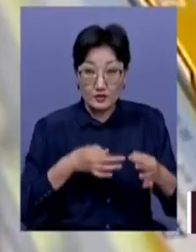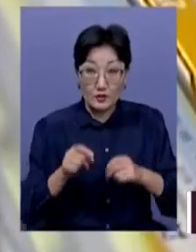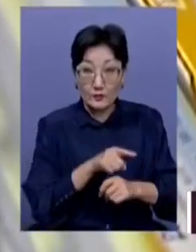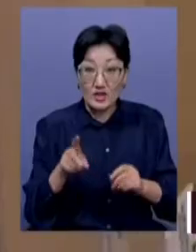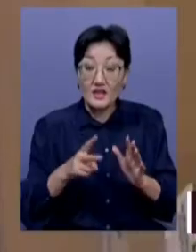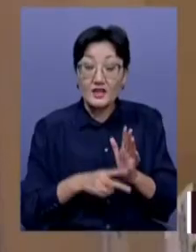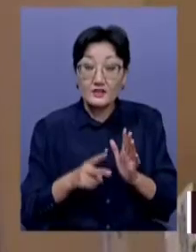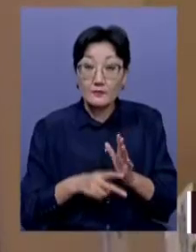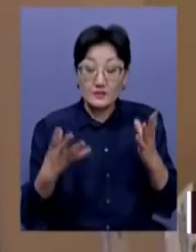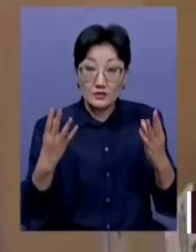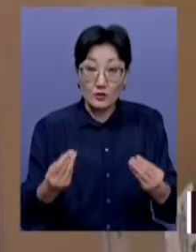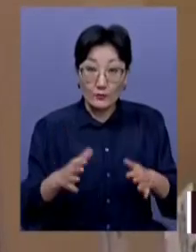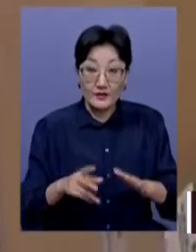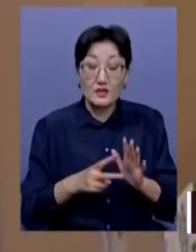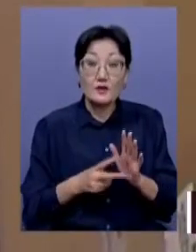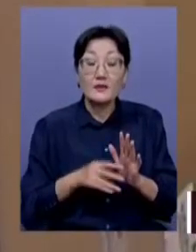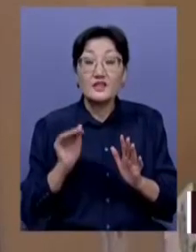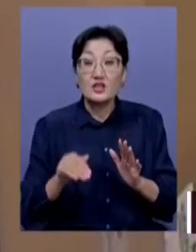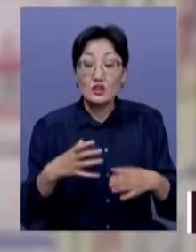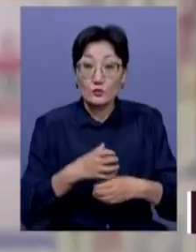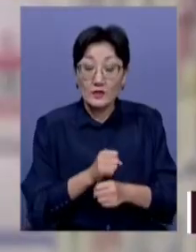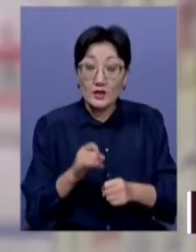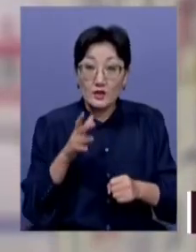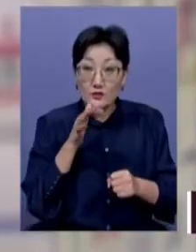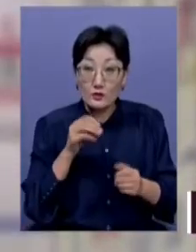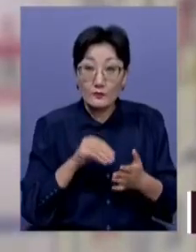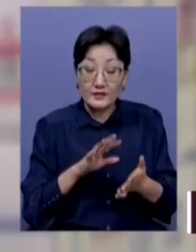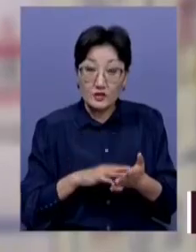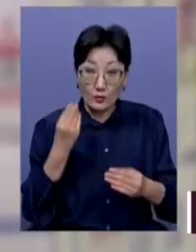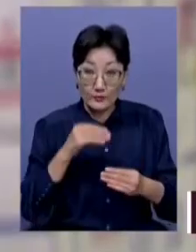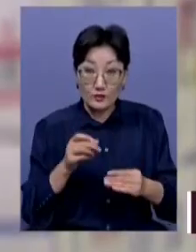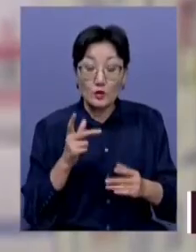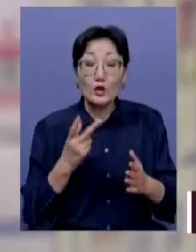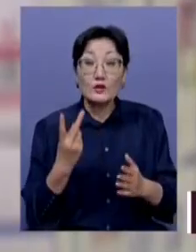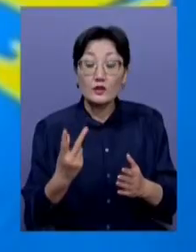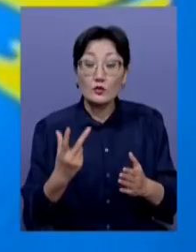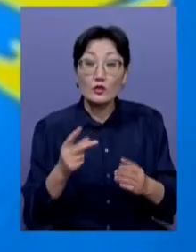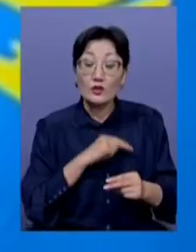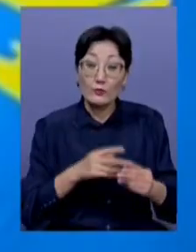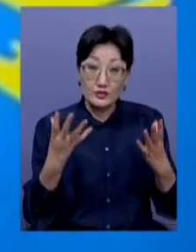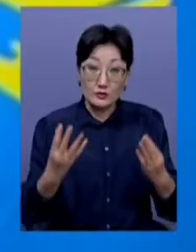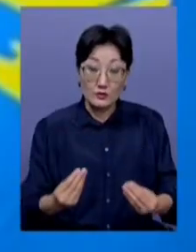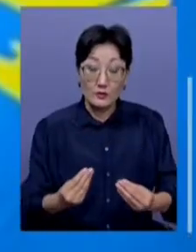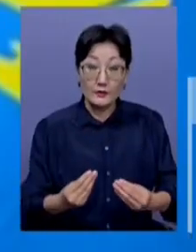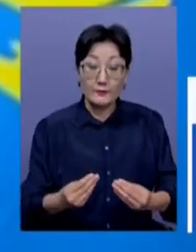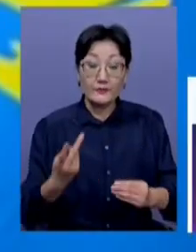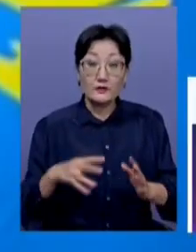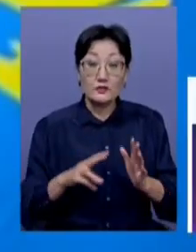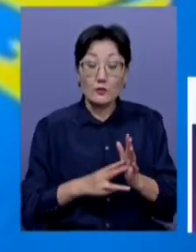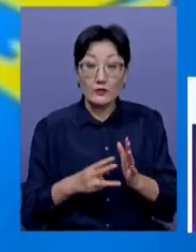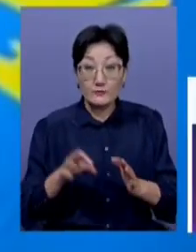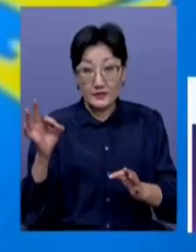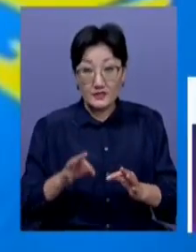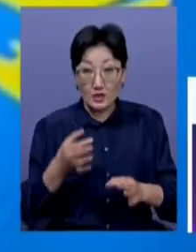течение 70 дней вместо 7 тысяч. Сократят и срок оценки их качества до 3 рабочих дней. 48% лекарственных